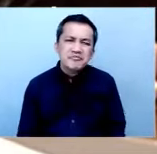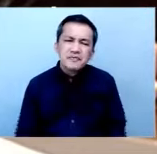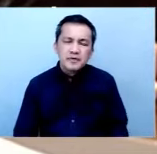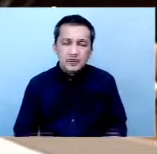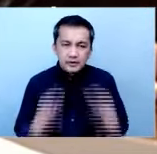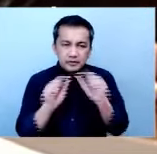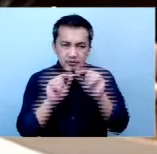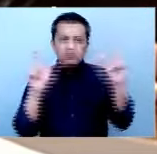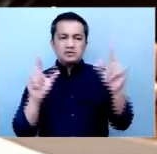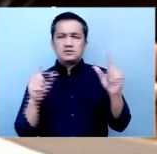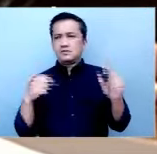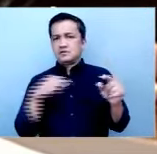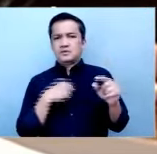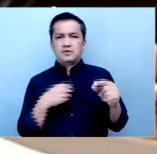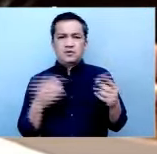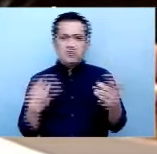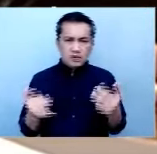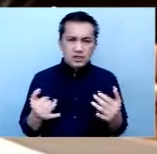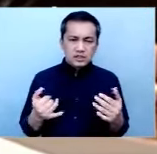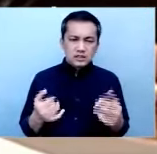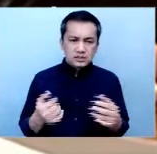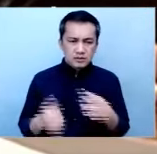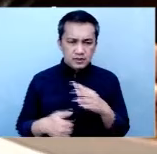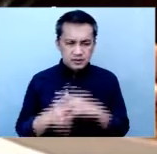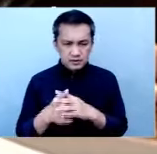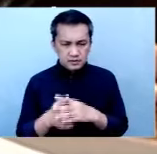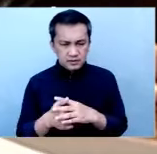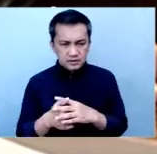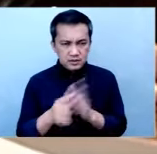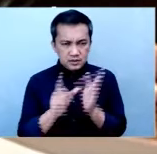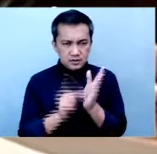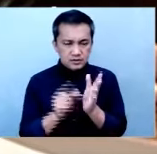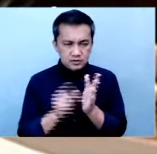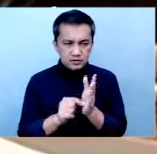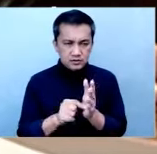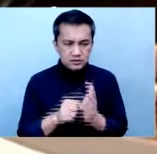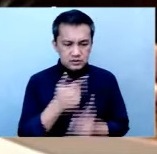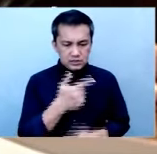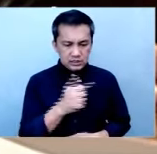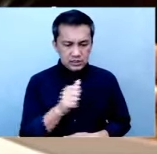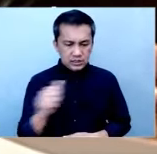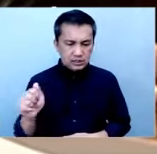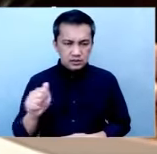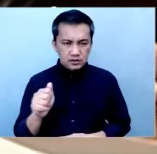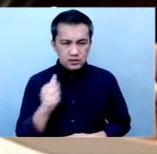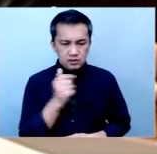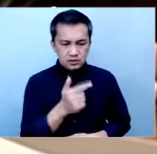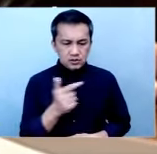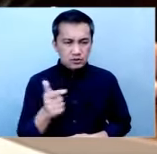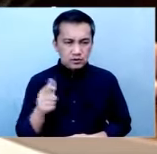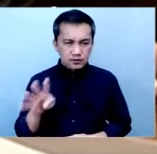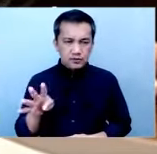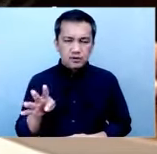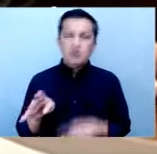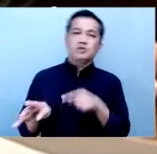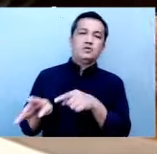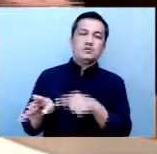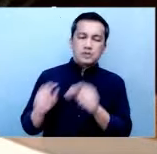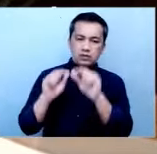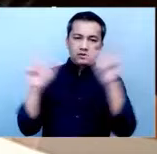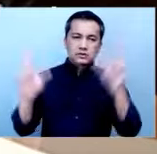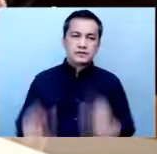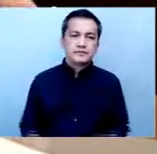na lang kami kung bakit lumalabas yan. Pag na-imprenta na, yung GAA 2024, ayun, nagkakagulatan